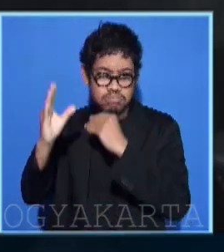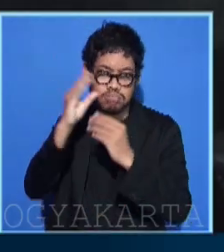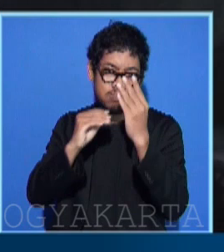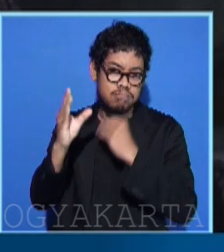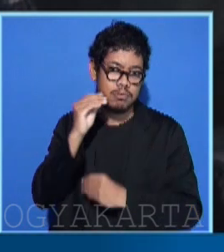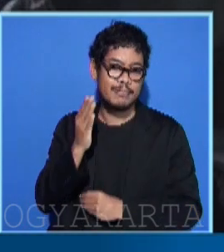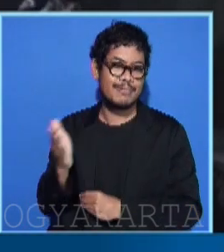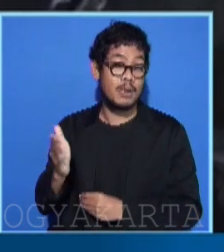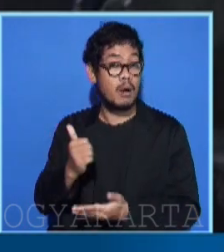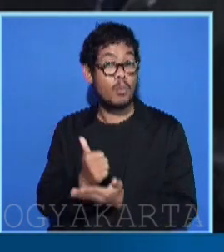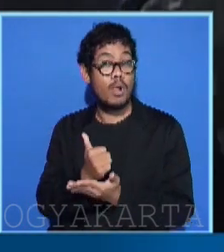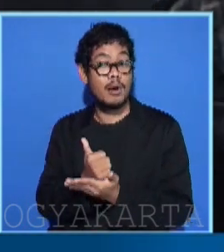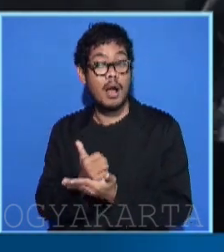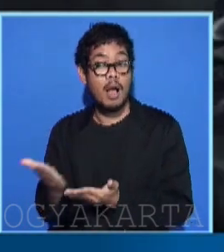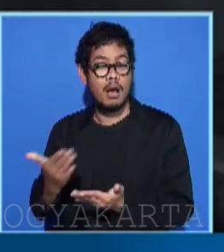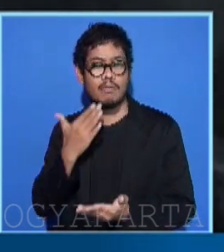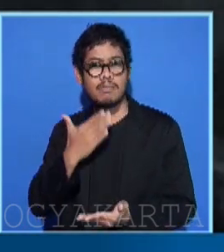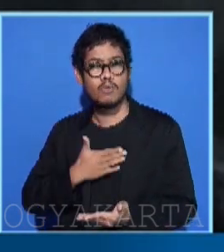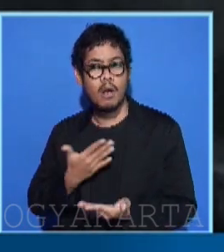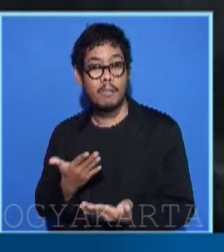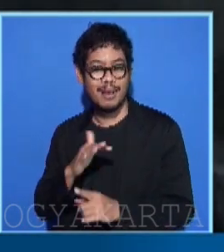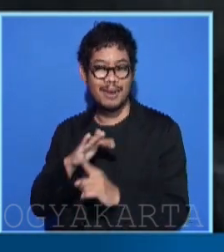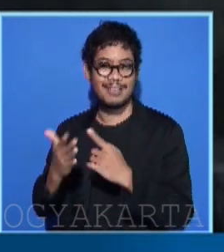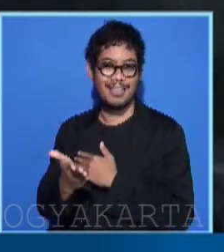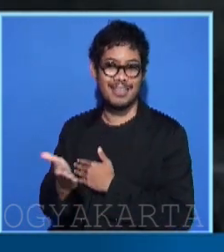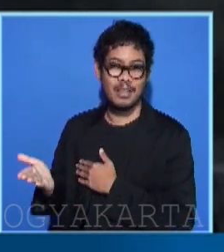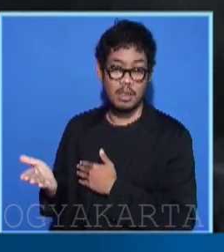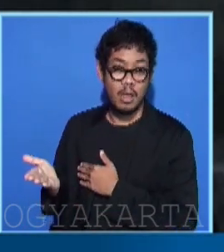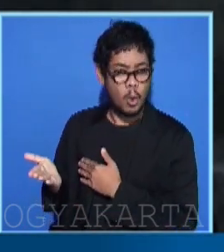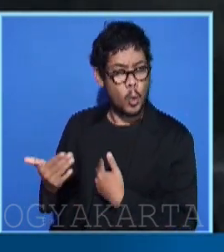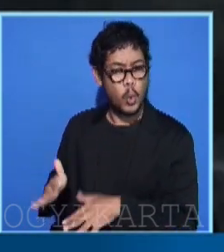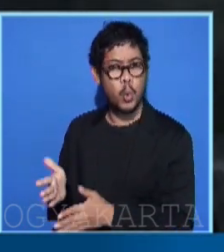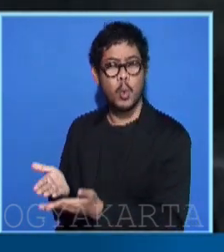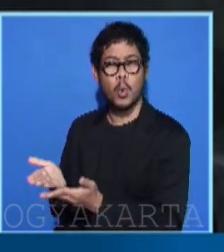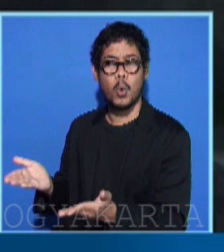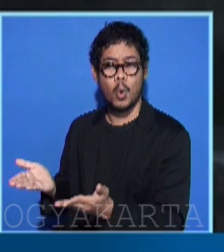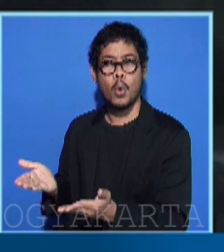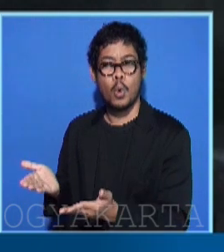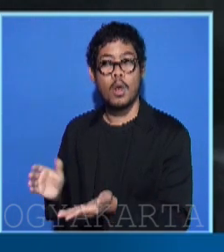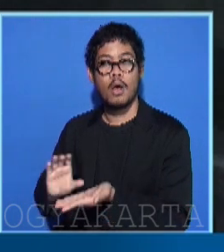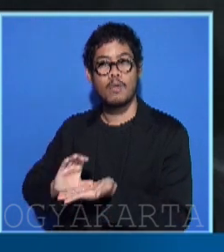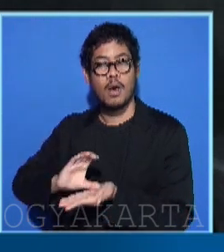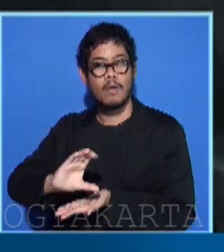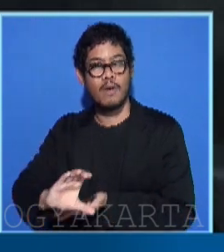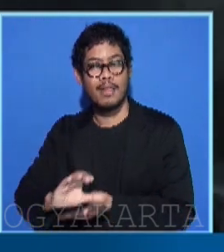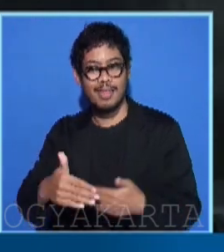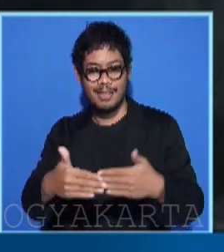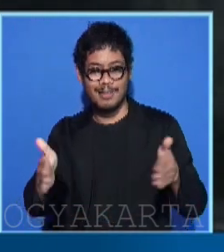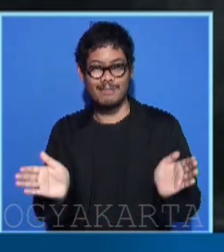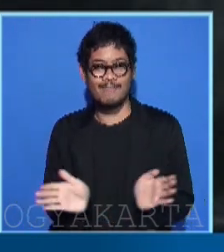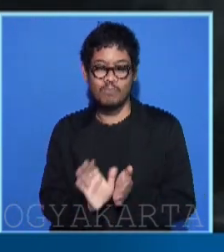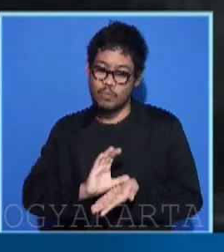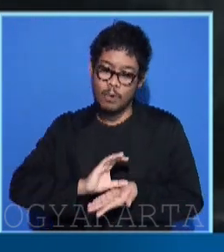Kebetulan juga ada masyarakat yang e mewakafkan tanahnya dan itu disambut